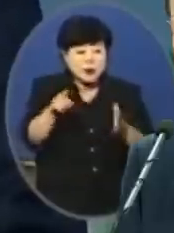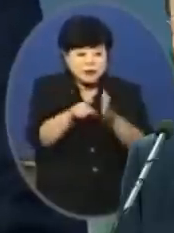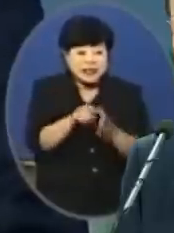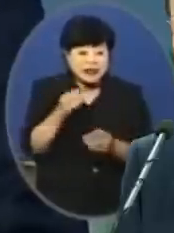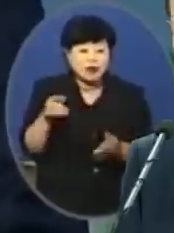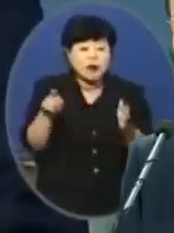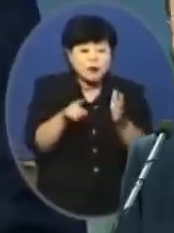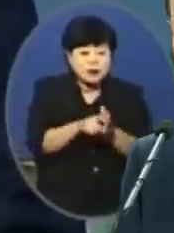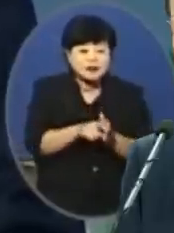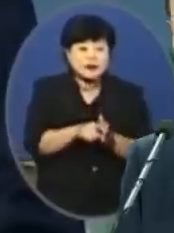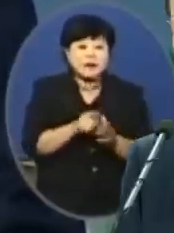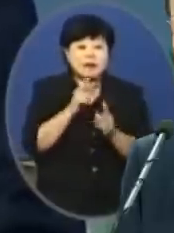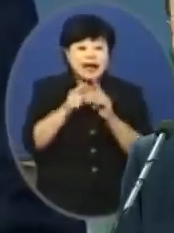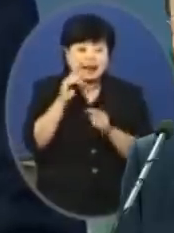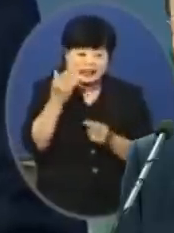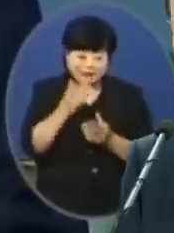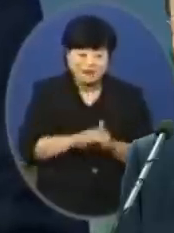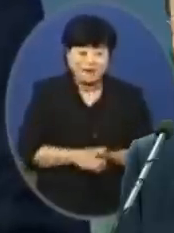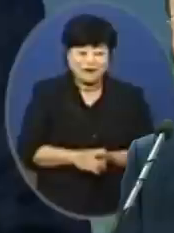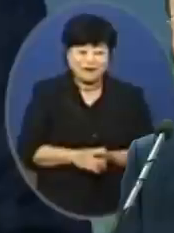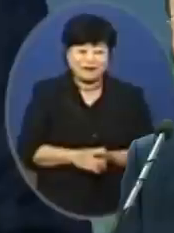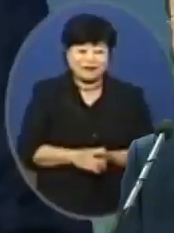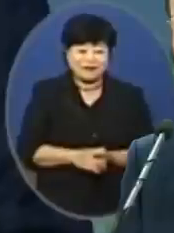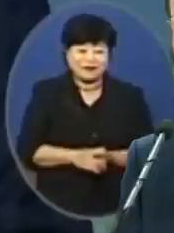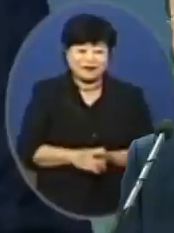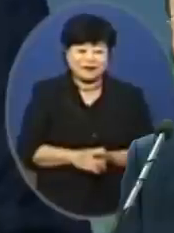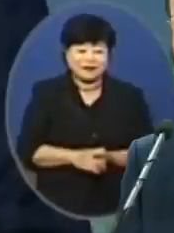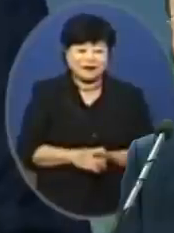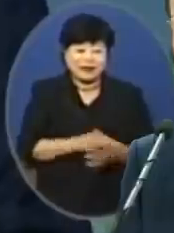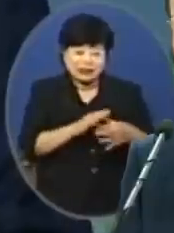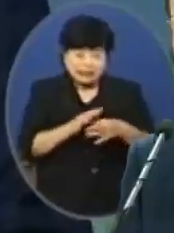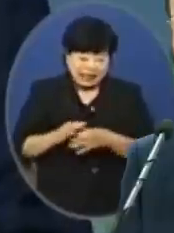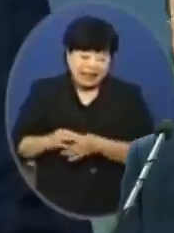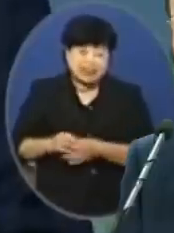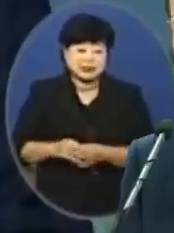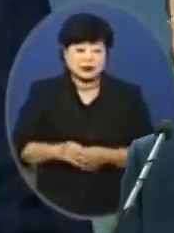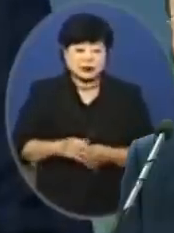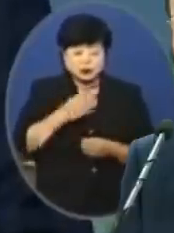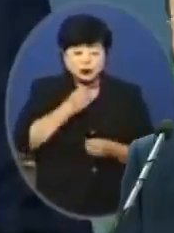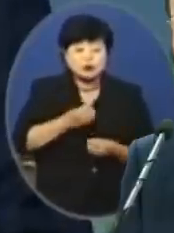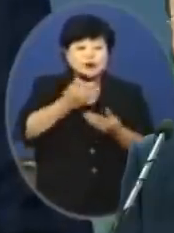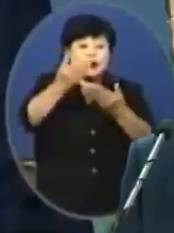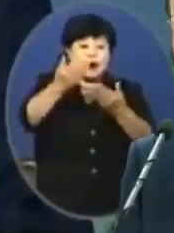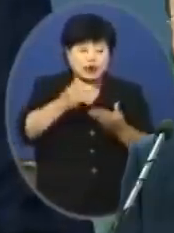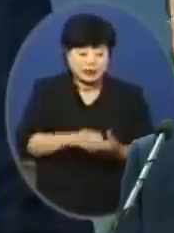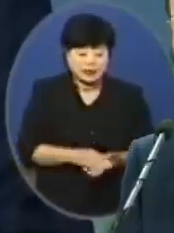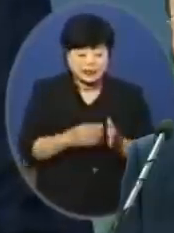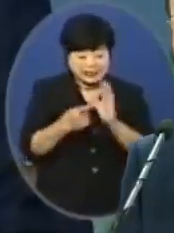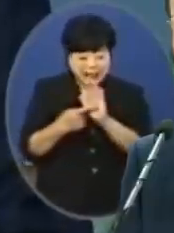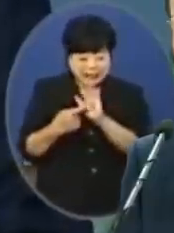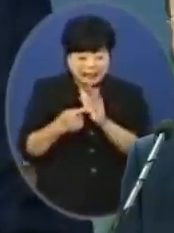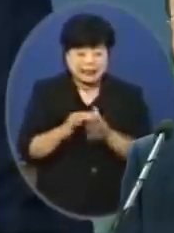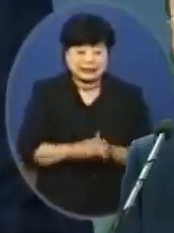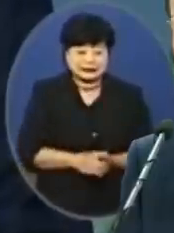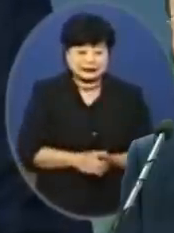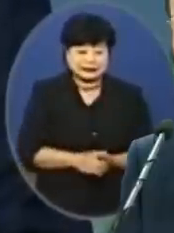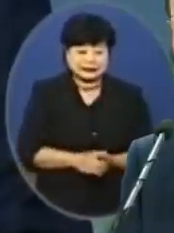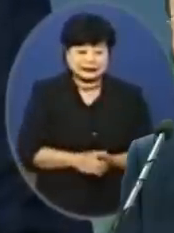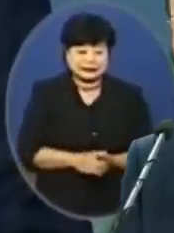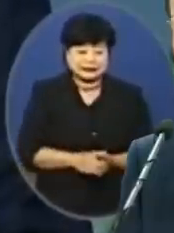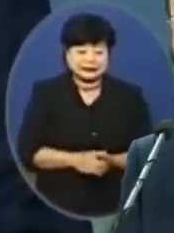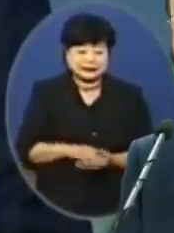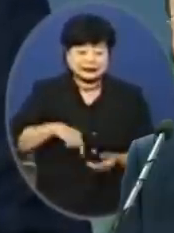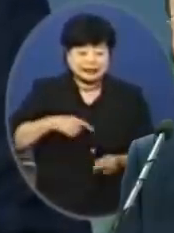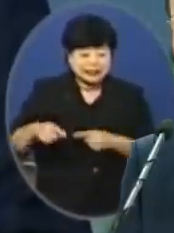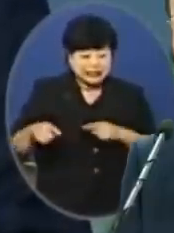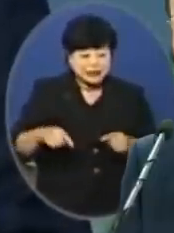되고 믿게 되면 말하게 되고 줄줄이 서서 축복의 역사에 일어나는 것입니다. 그래야 자기를